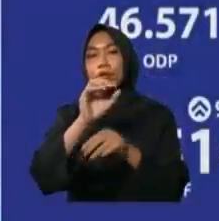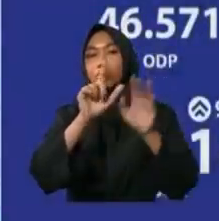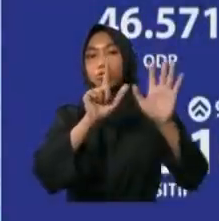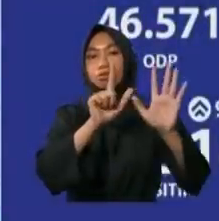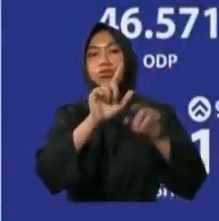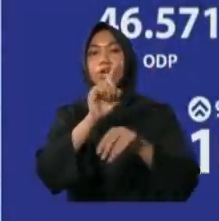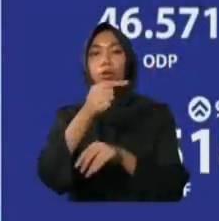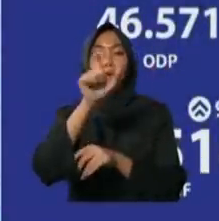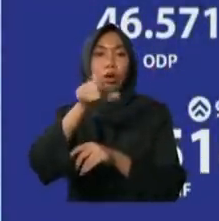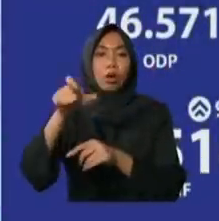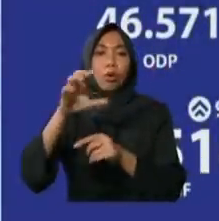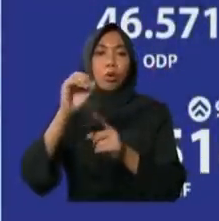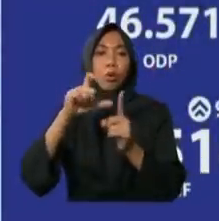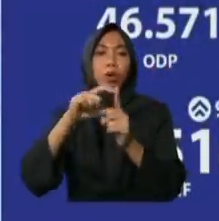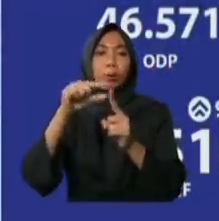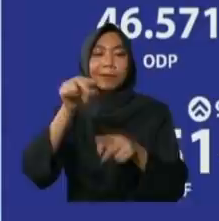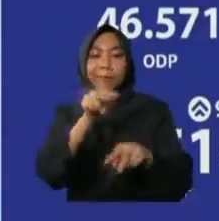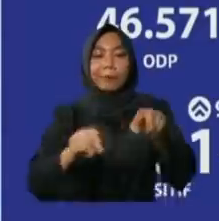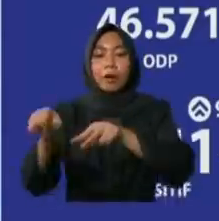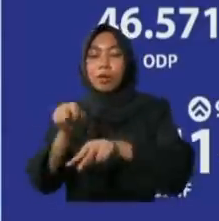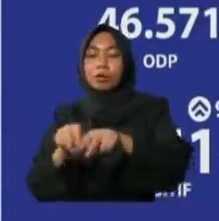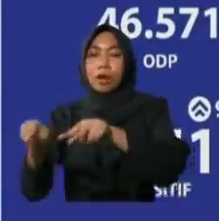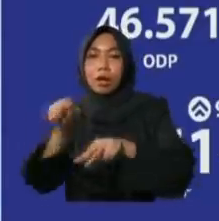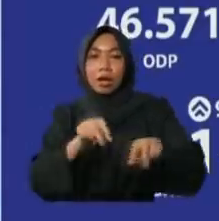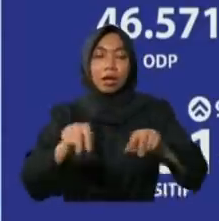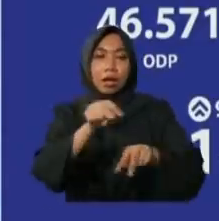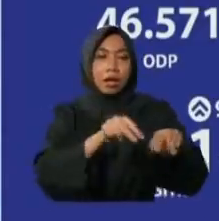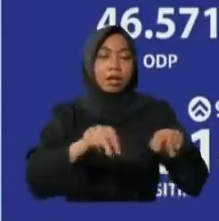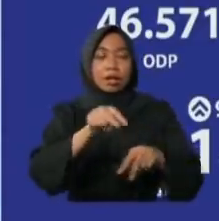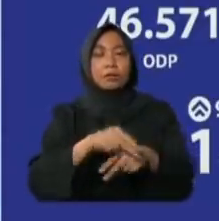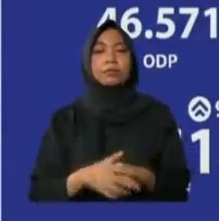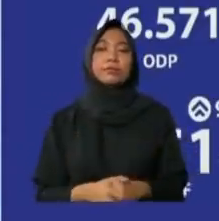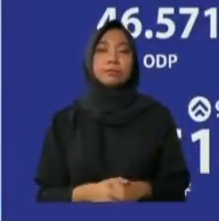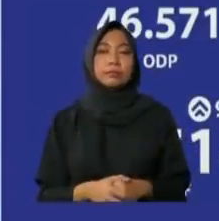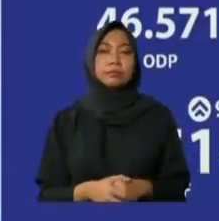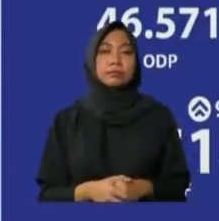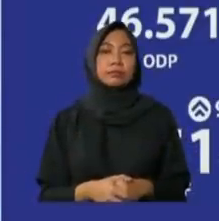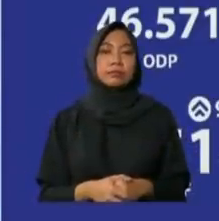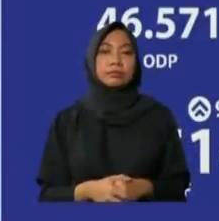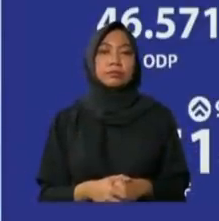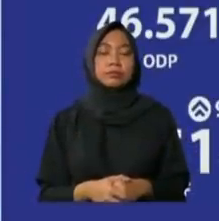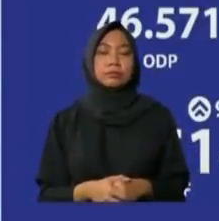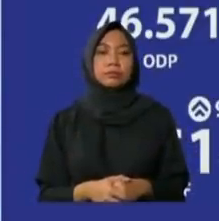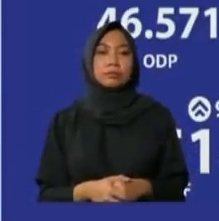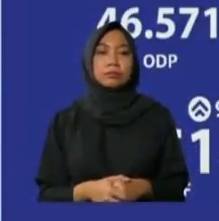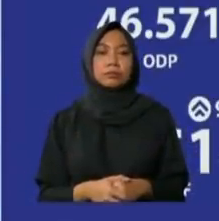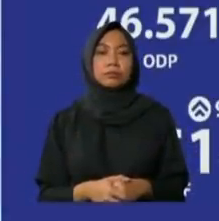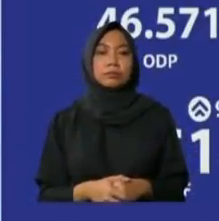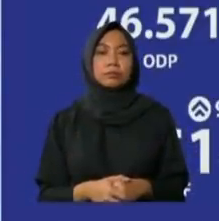46.571 orang dan pengawasan sebanyak 13.347 orang.